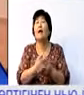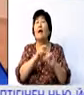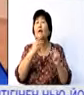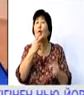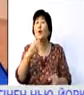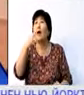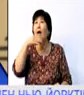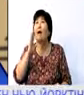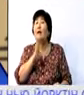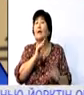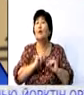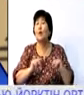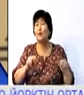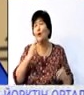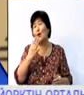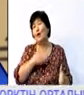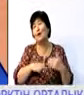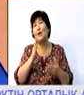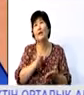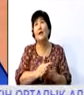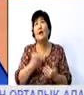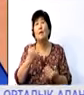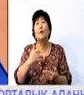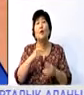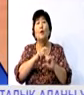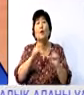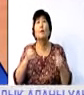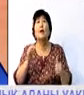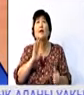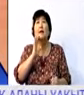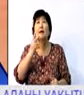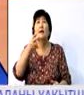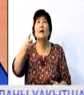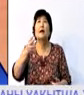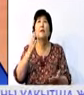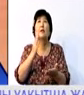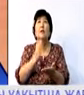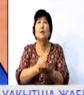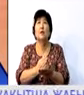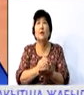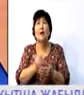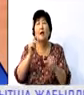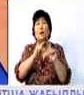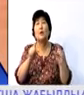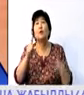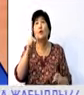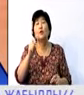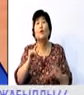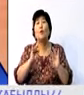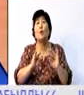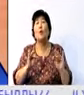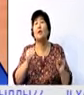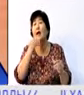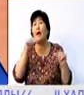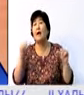көрген ата-аналар мен ұстаздардың көңілі шат. Бұл корпуста қазіргі таңда екі қабаттан тұрады. Мектебімізде 100 орындық